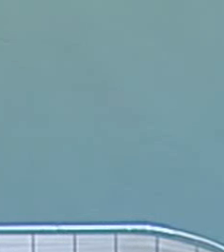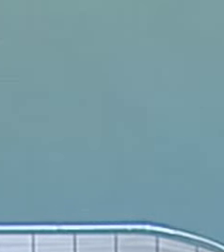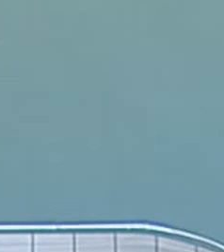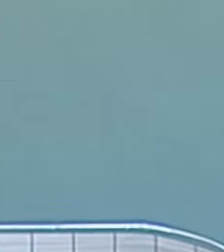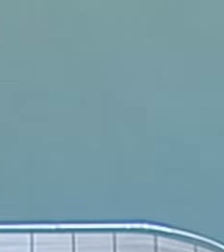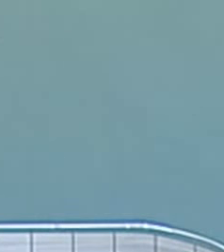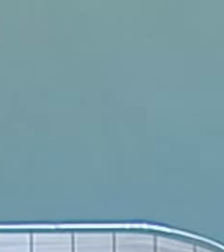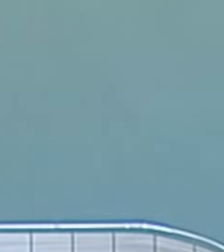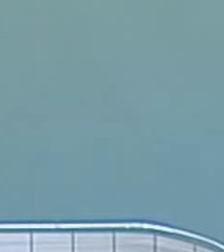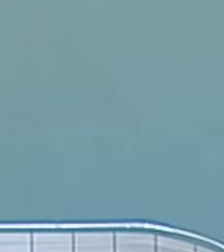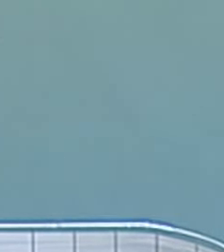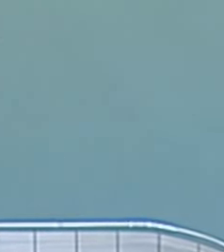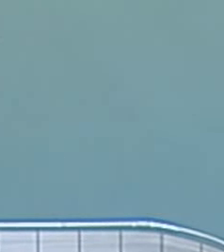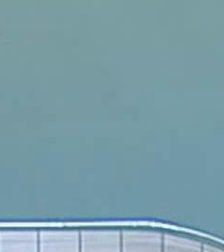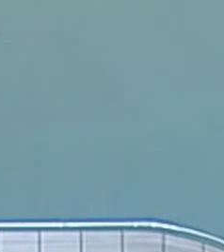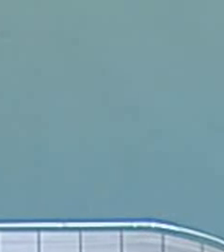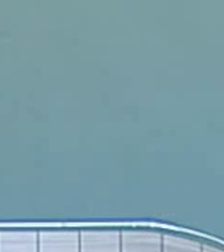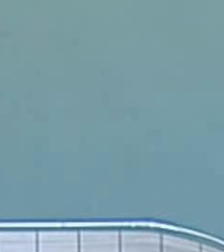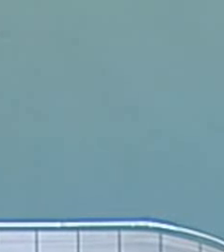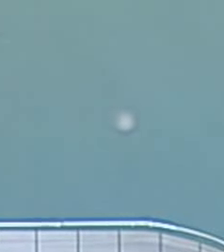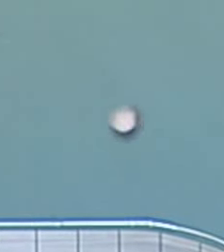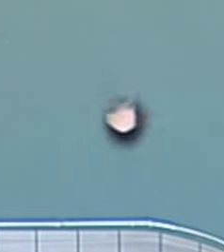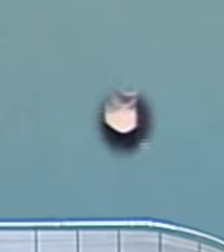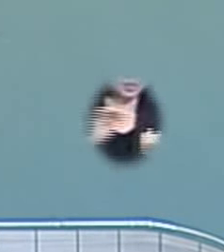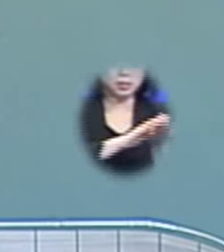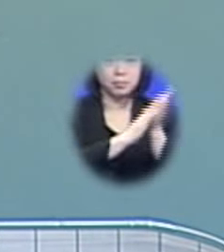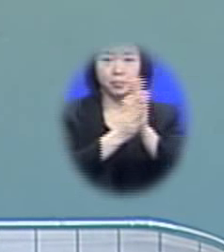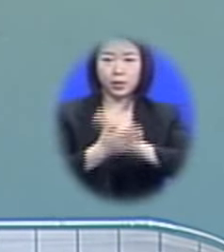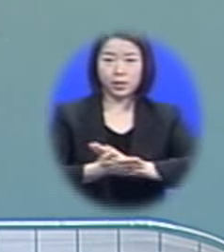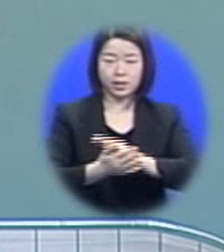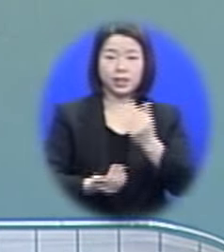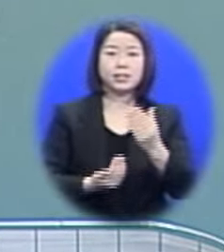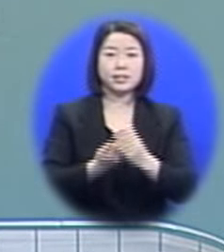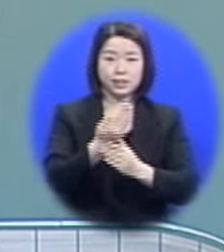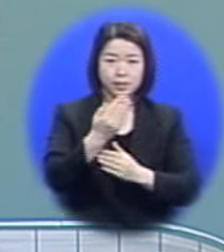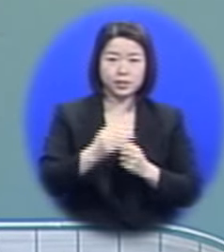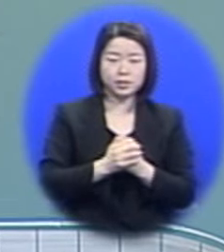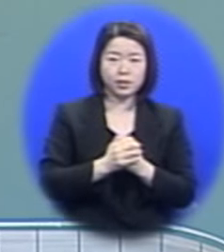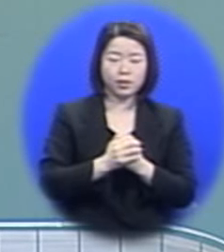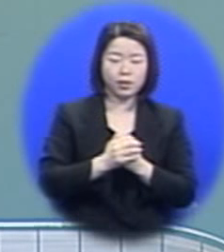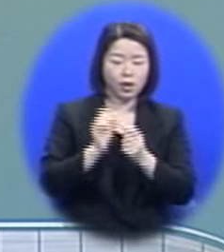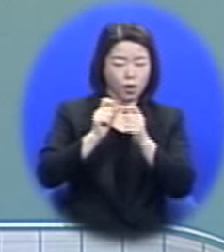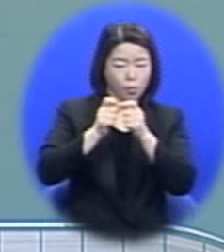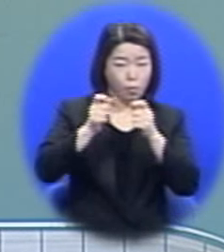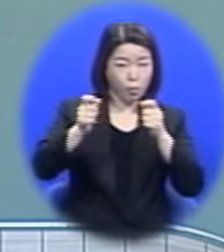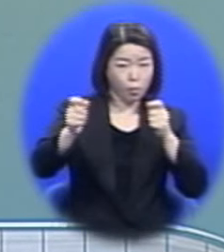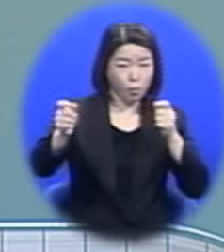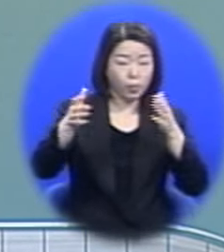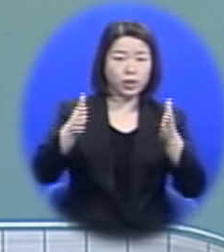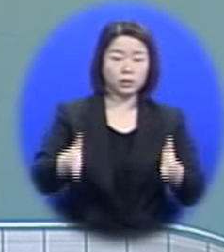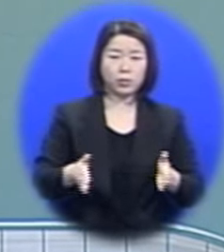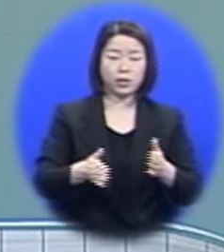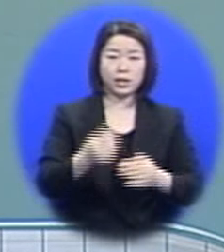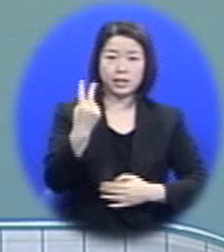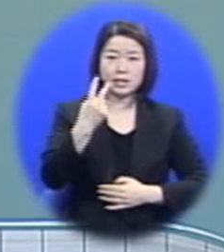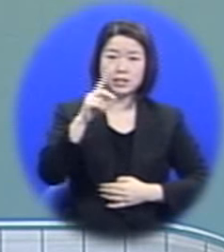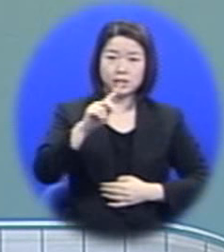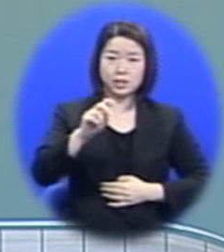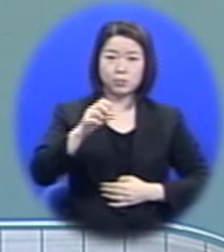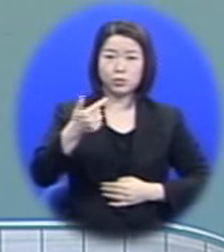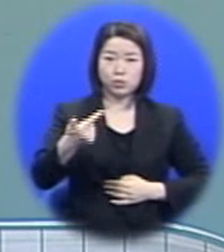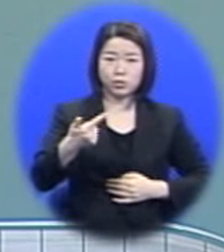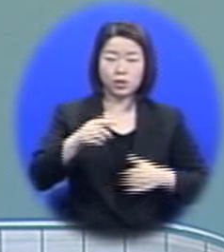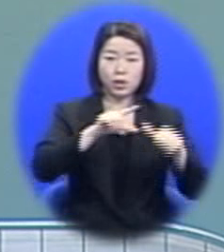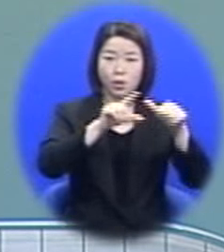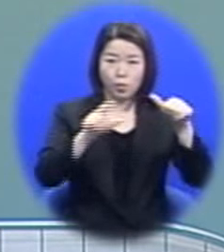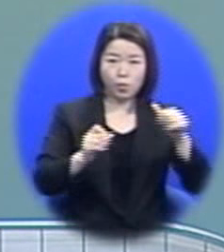안에 아이 영적인 지각 변동이 일어나서 두고 두고 2016년 5월은 우리 가정